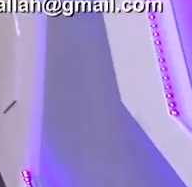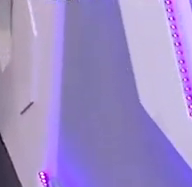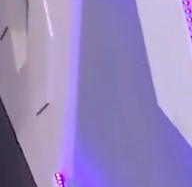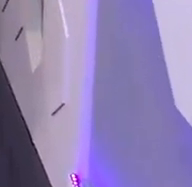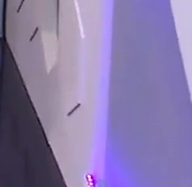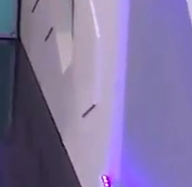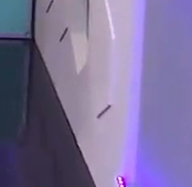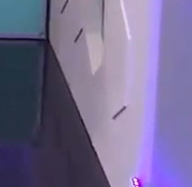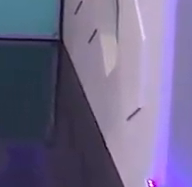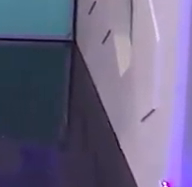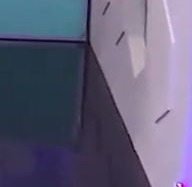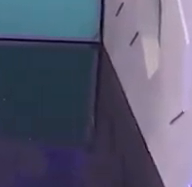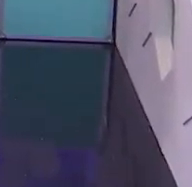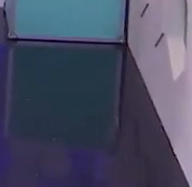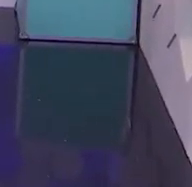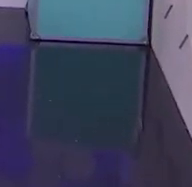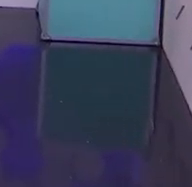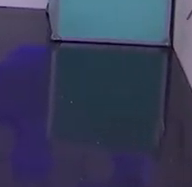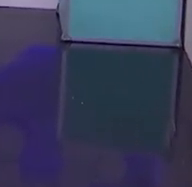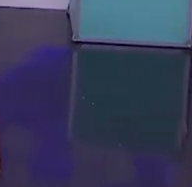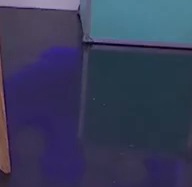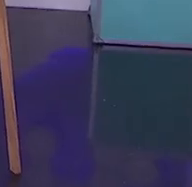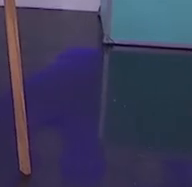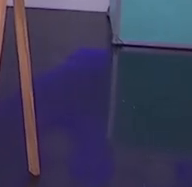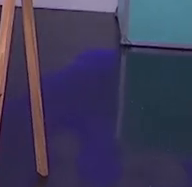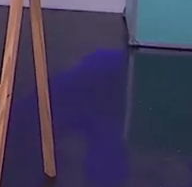menjaga daun. Jaga yang tak jaga.